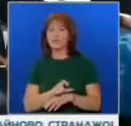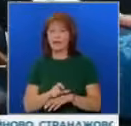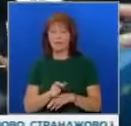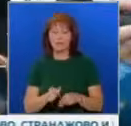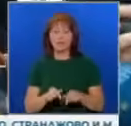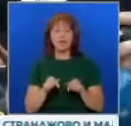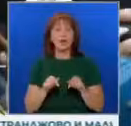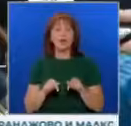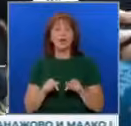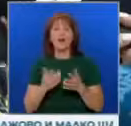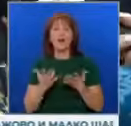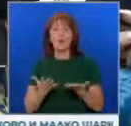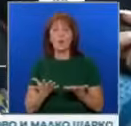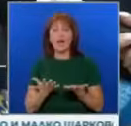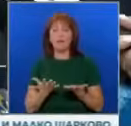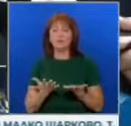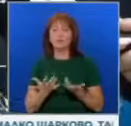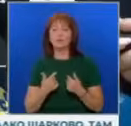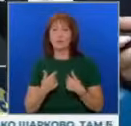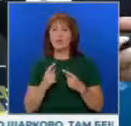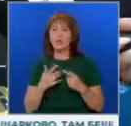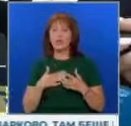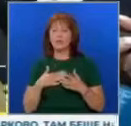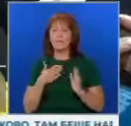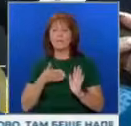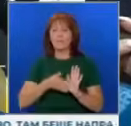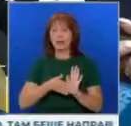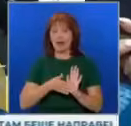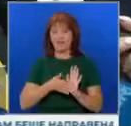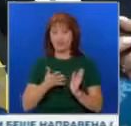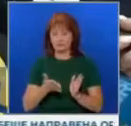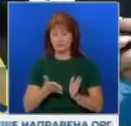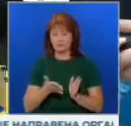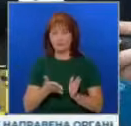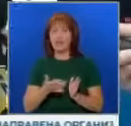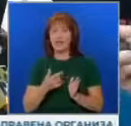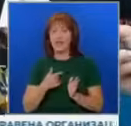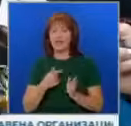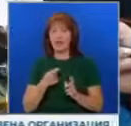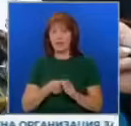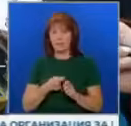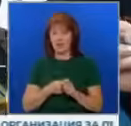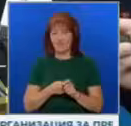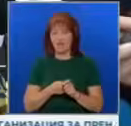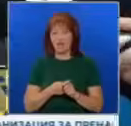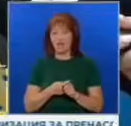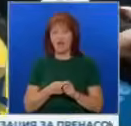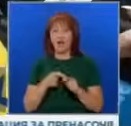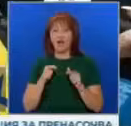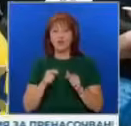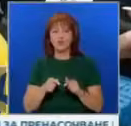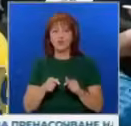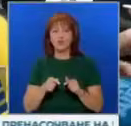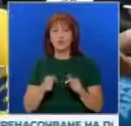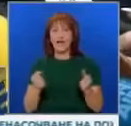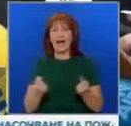което съм упълномощен от целия актив от 500 човека да ви кажа, е, че изцяло този актив